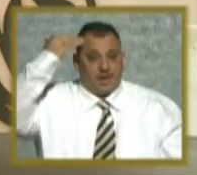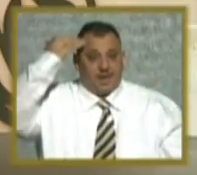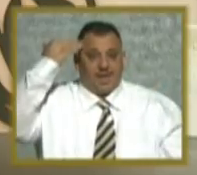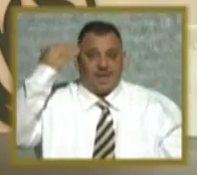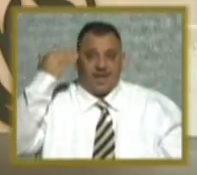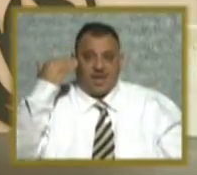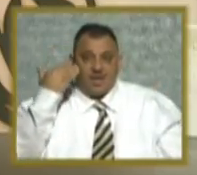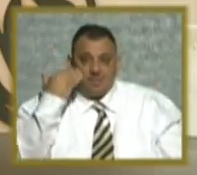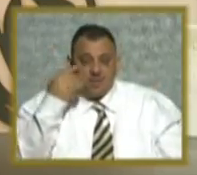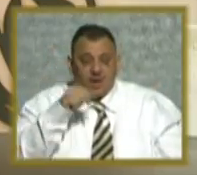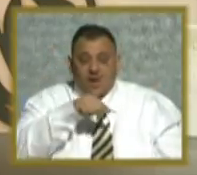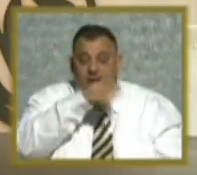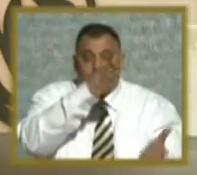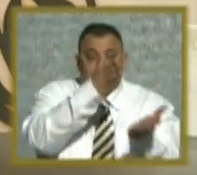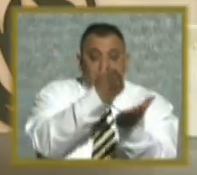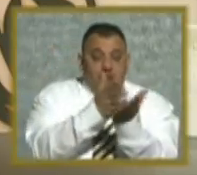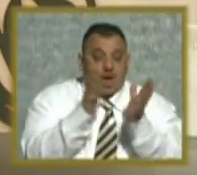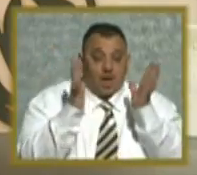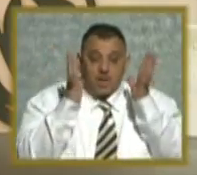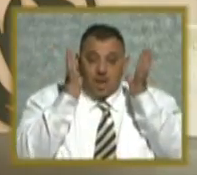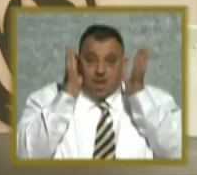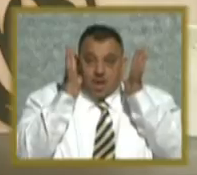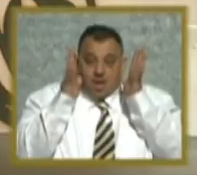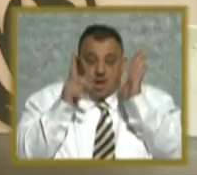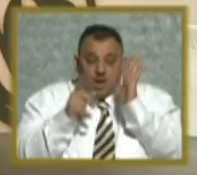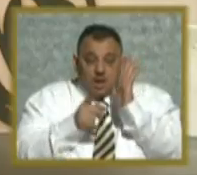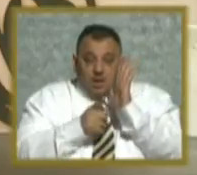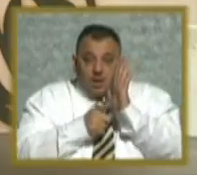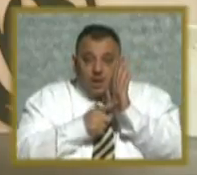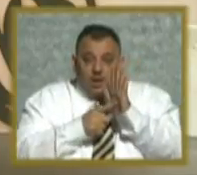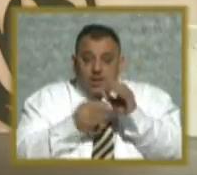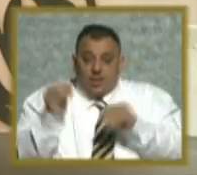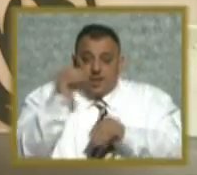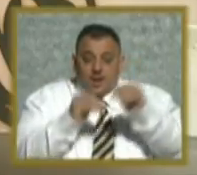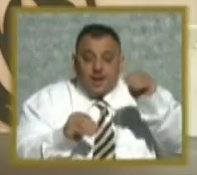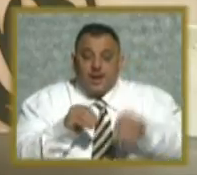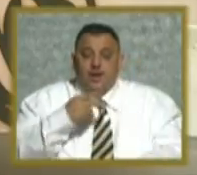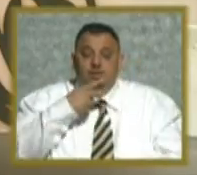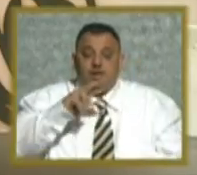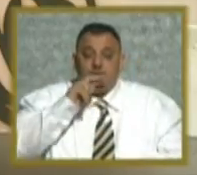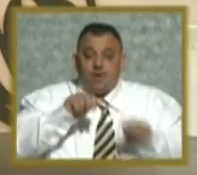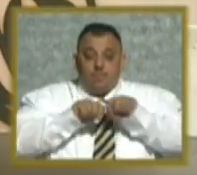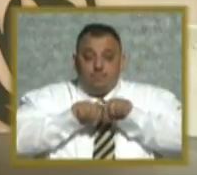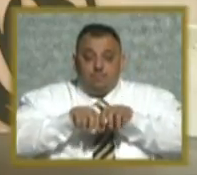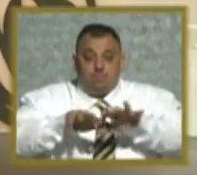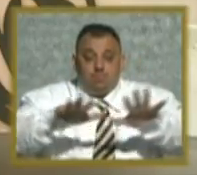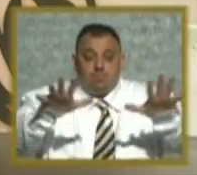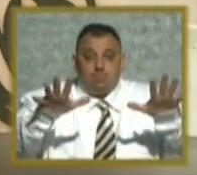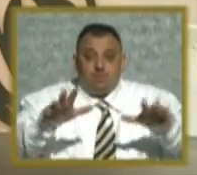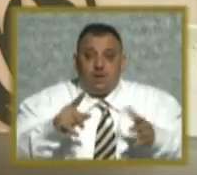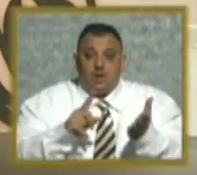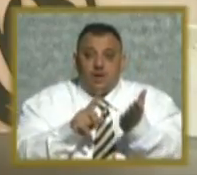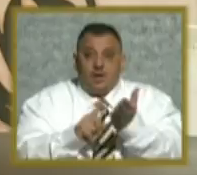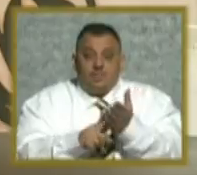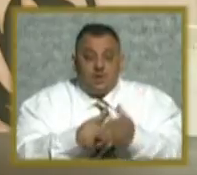من المؤمنات، الذي يحاول أن يكذب على أناس فينشرها في الآفاق تذهب